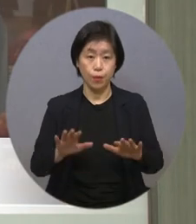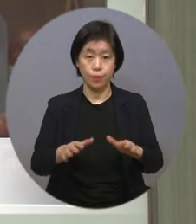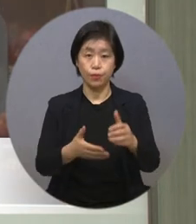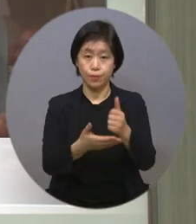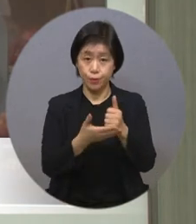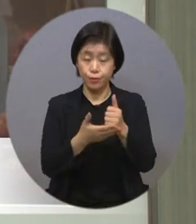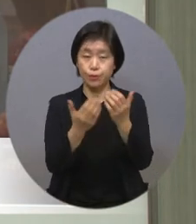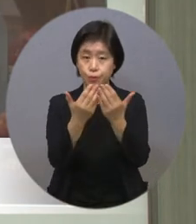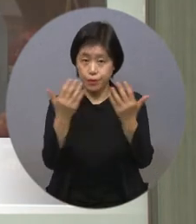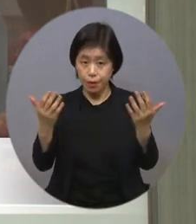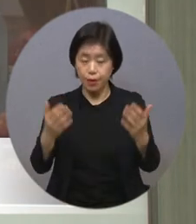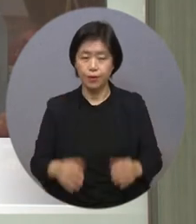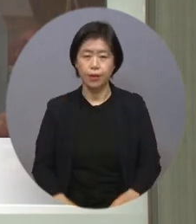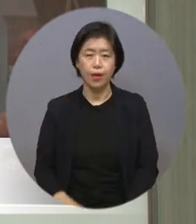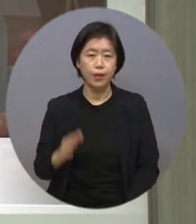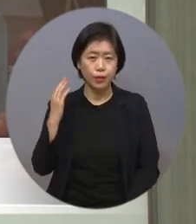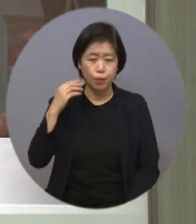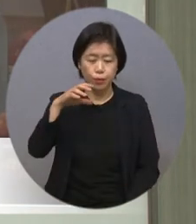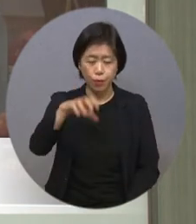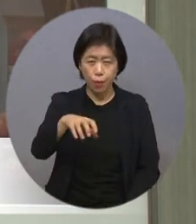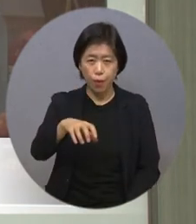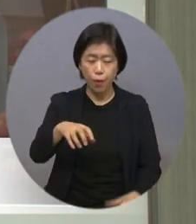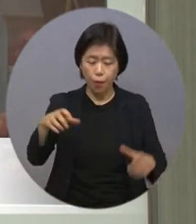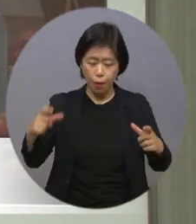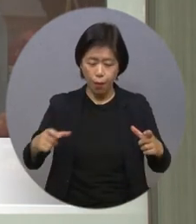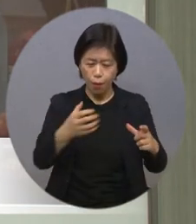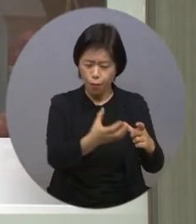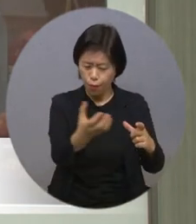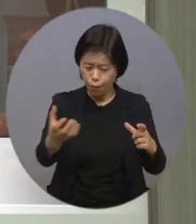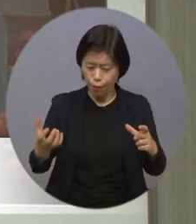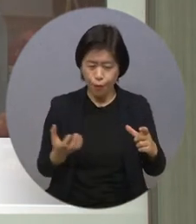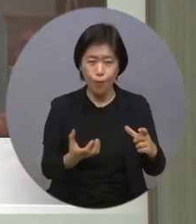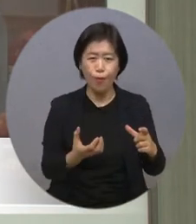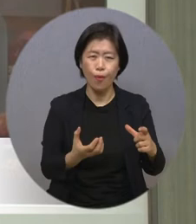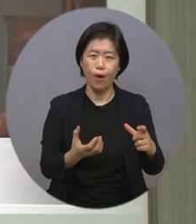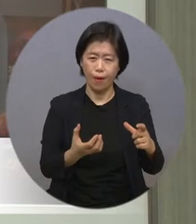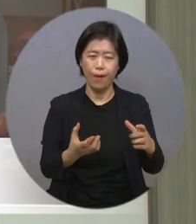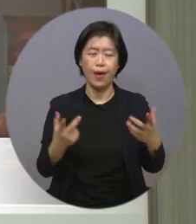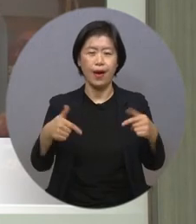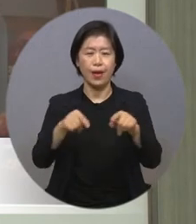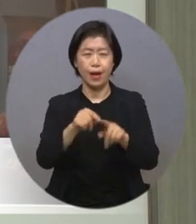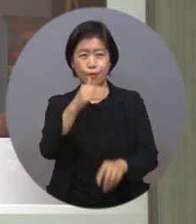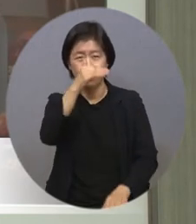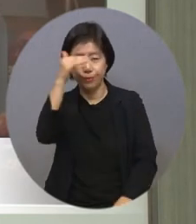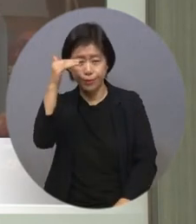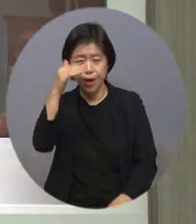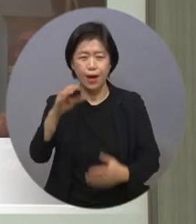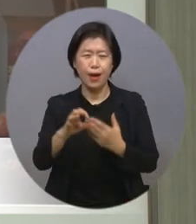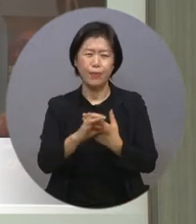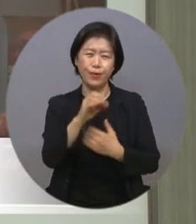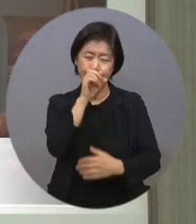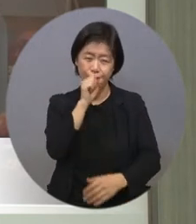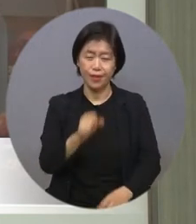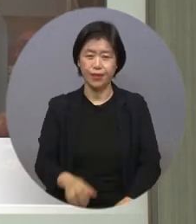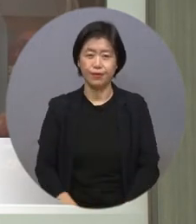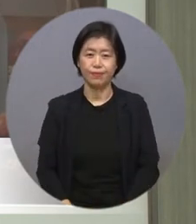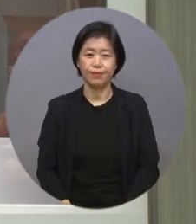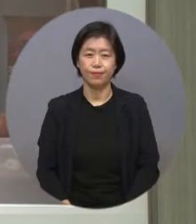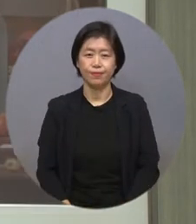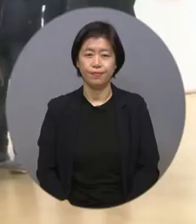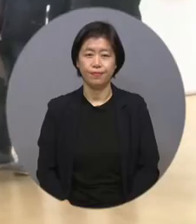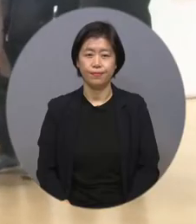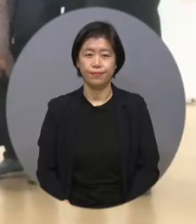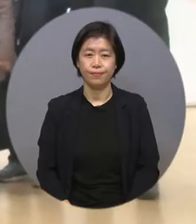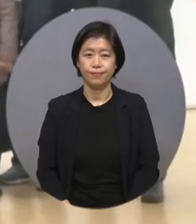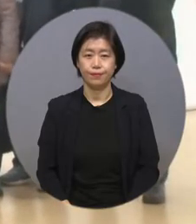초대전이 의정부 전역에서 열려서 의정부 시민들이 함께 감상할 수 있는 그런 날이 오기를 기대해